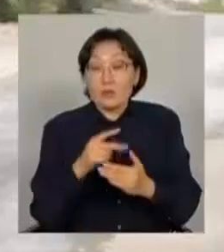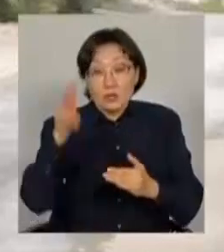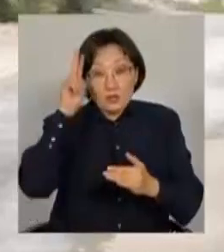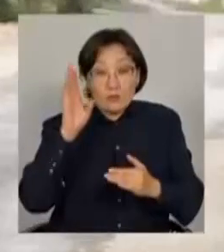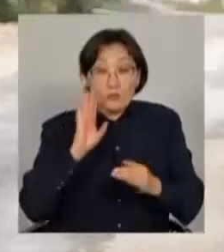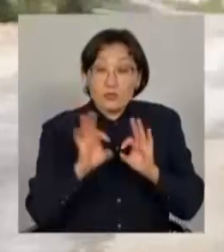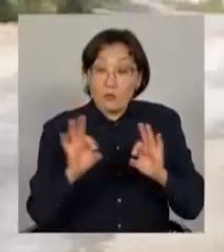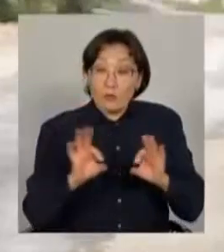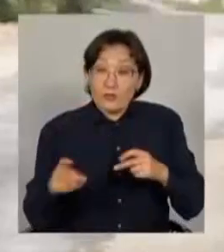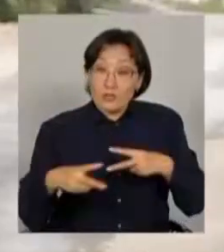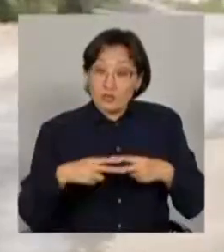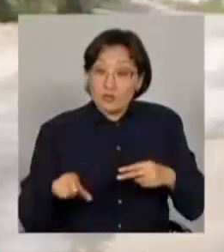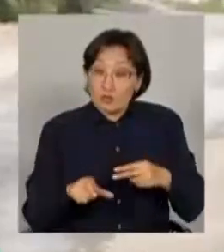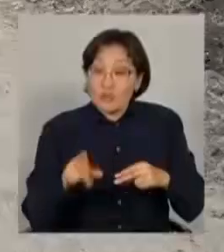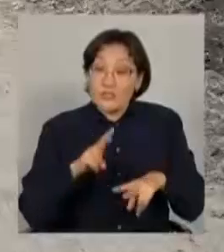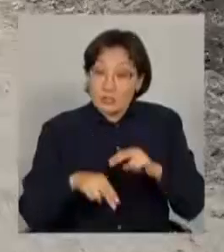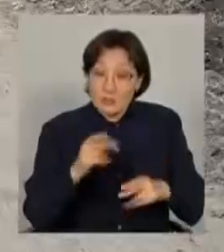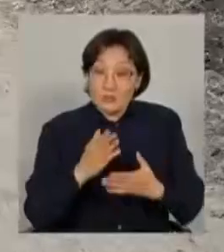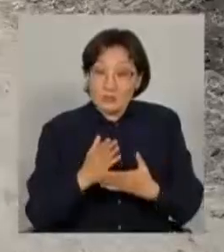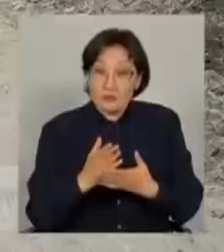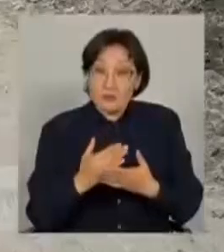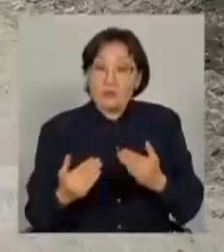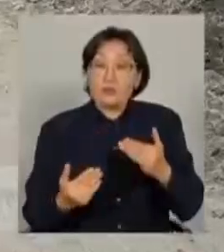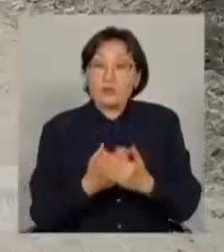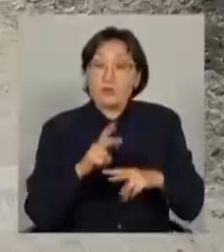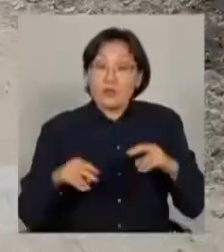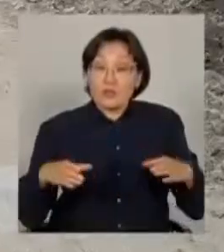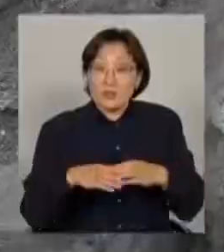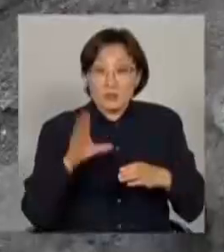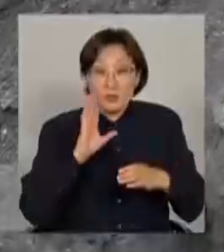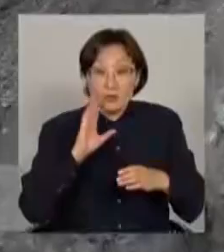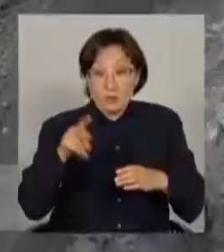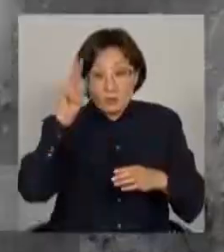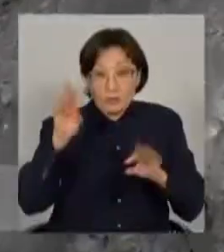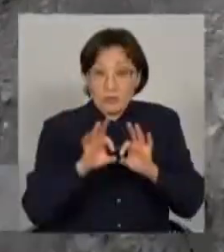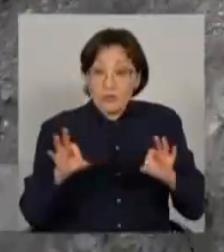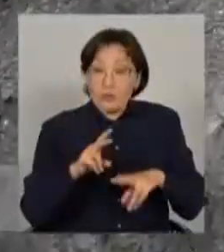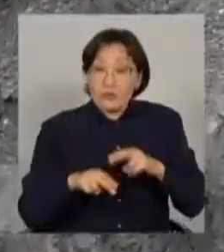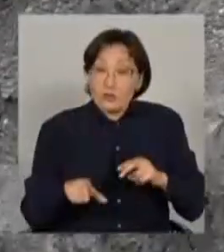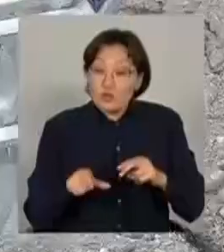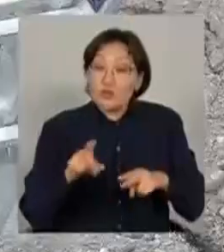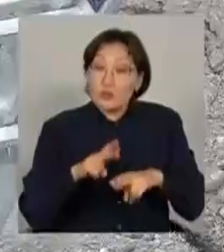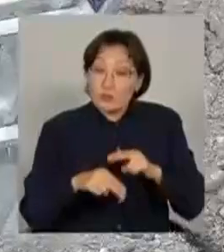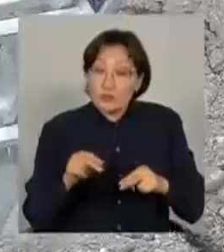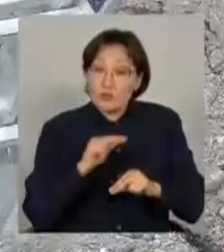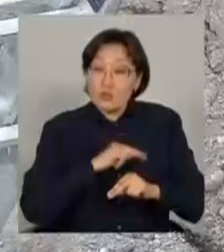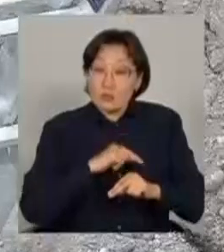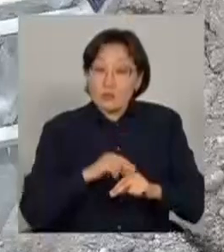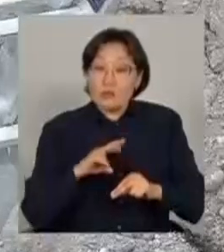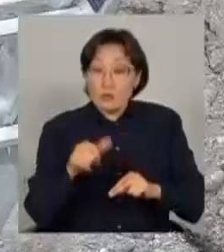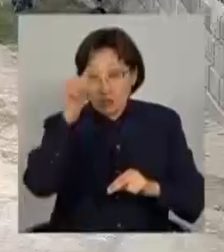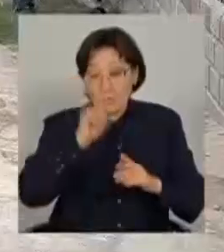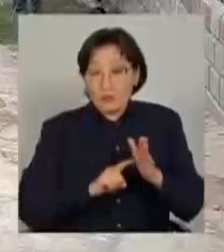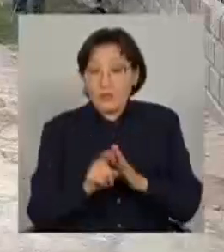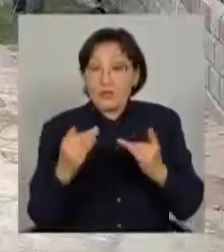су желісіне қосып, жолдар төсеп жатыр. Айта кетсек, жаңа мердігер су мен кәріз желісін жүргізіп, жолды да төсеп жатыр. Жұмыс маусымда басталған,